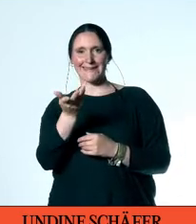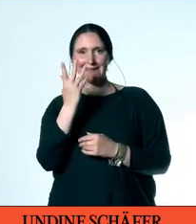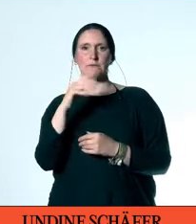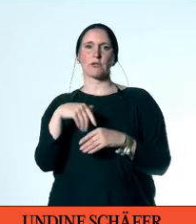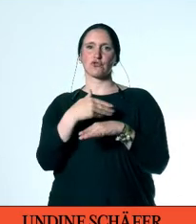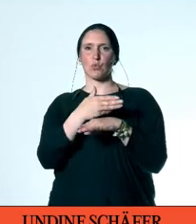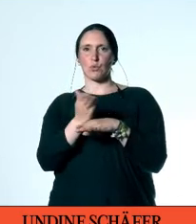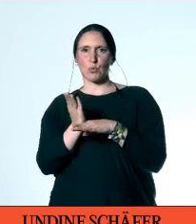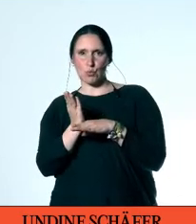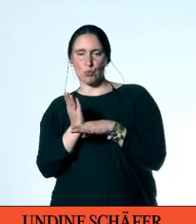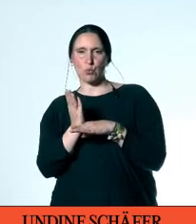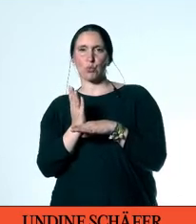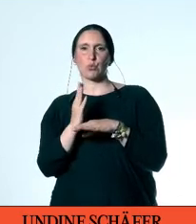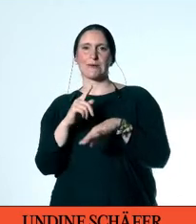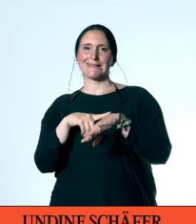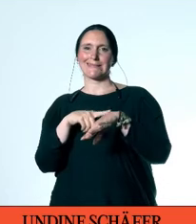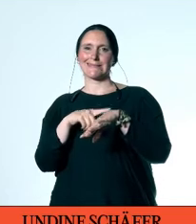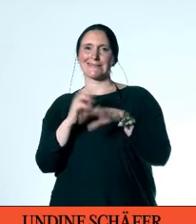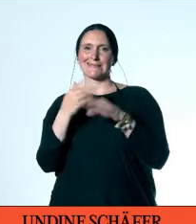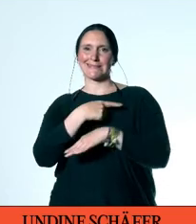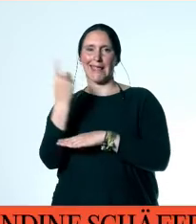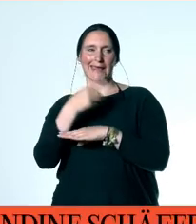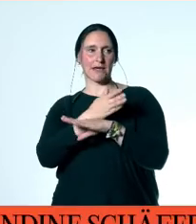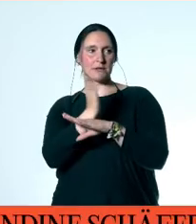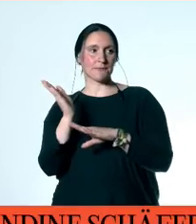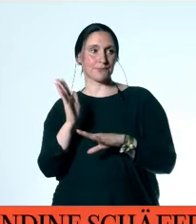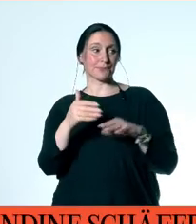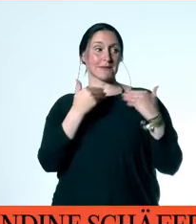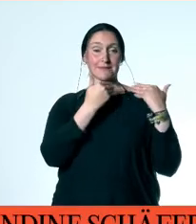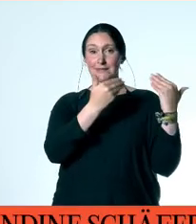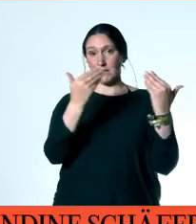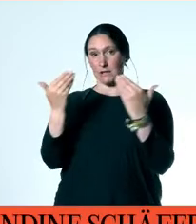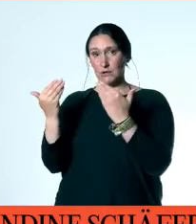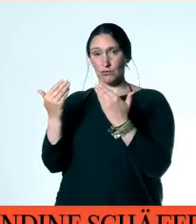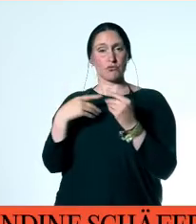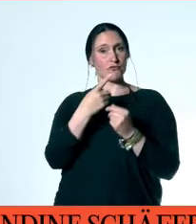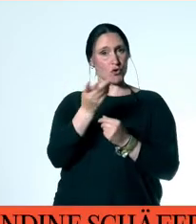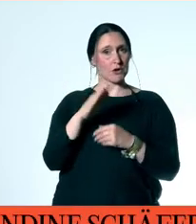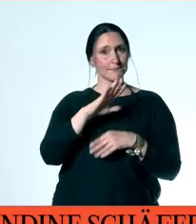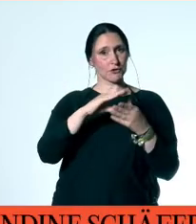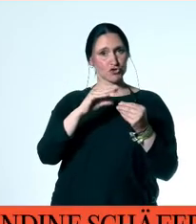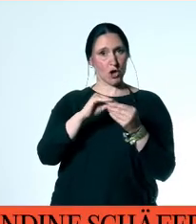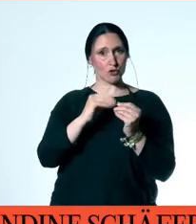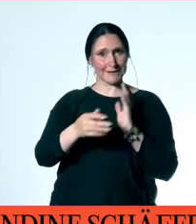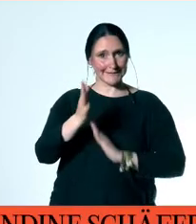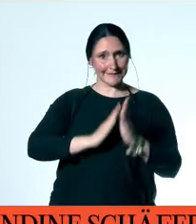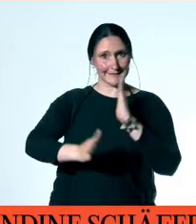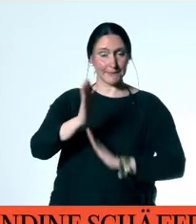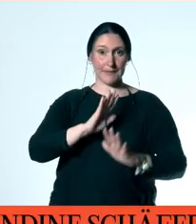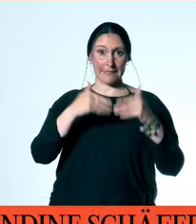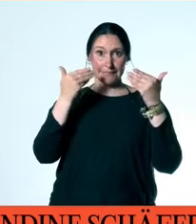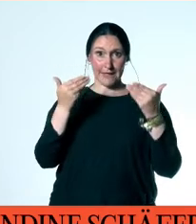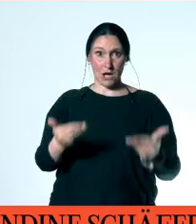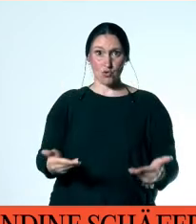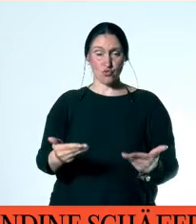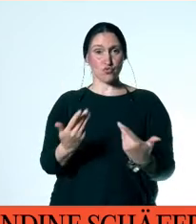Deutschland ist es nachmittags, aber ich sage noch einmal an die Adresse der uns Zuhörenden, egal